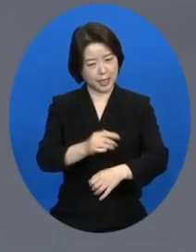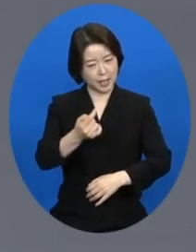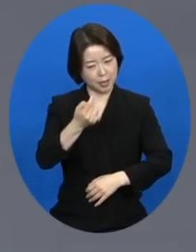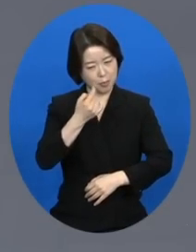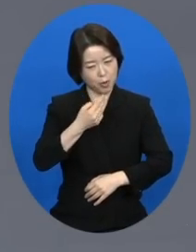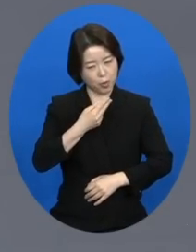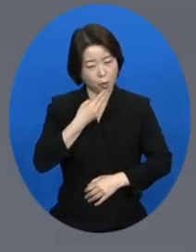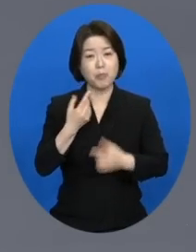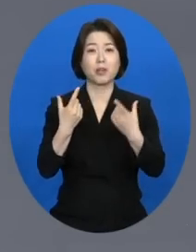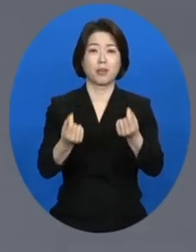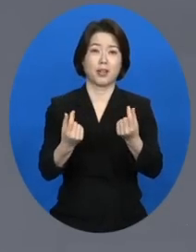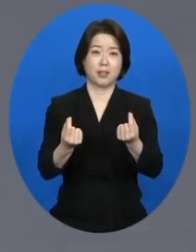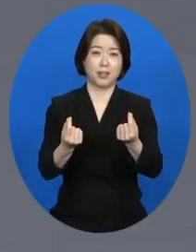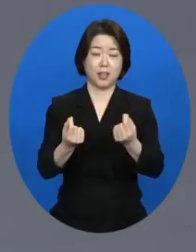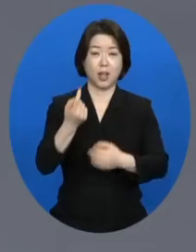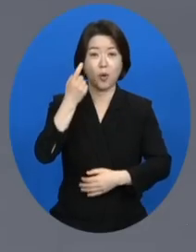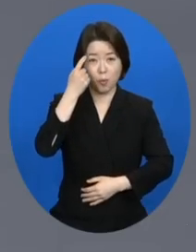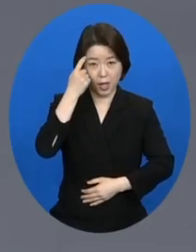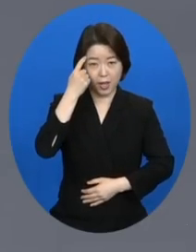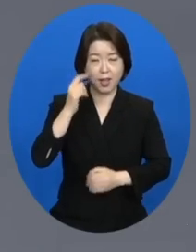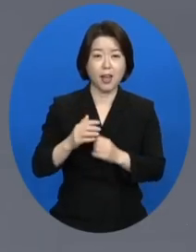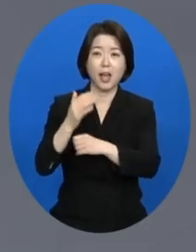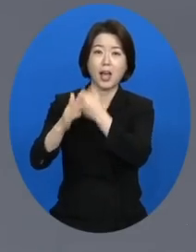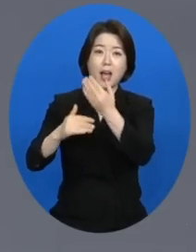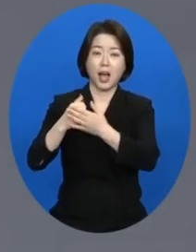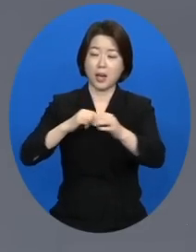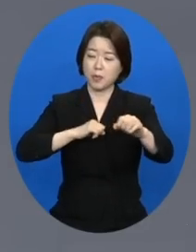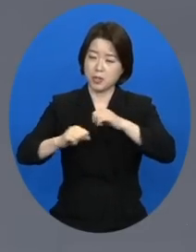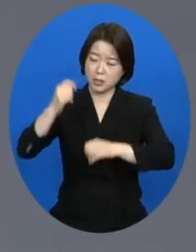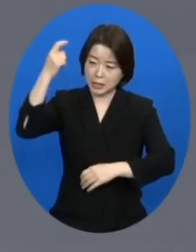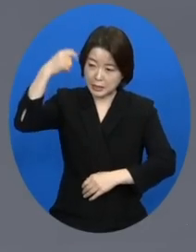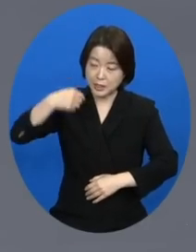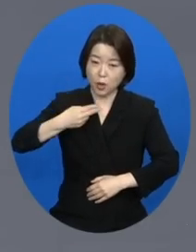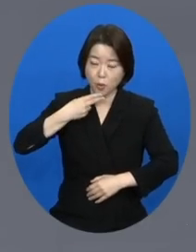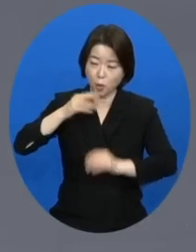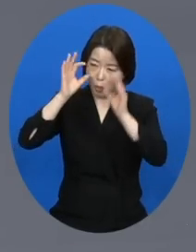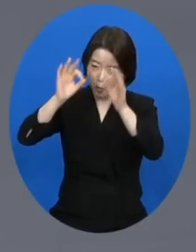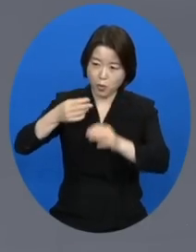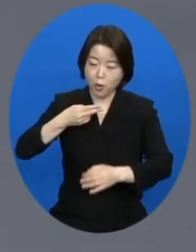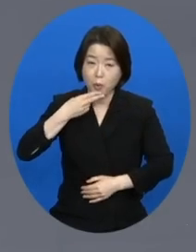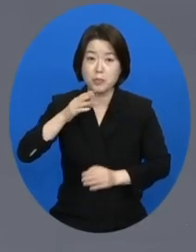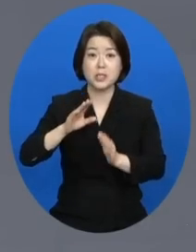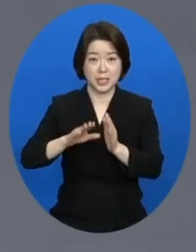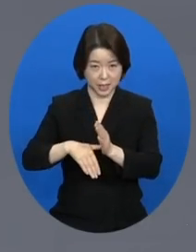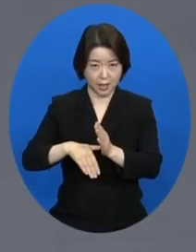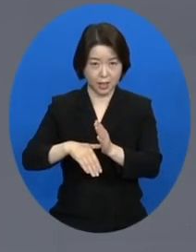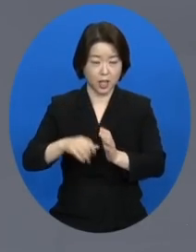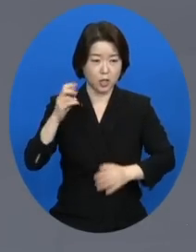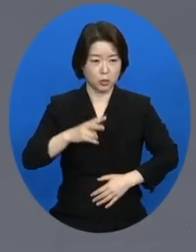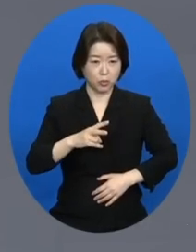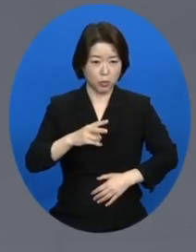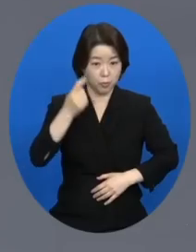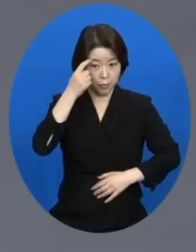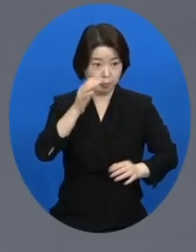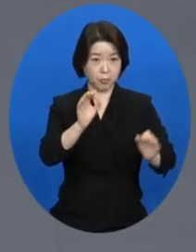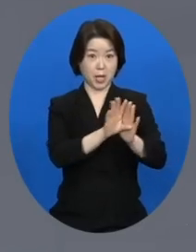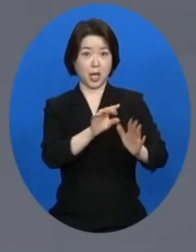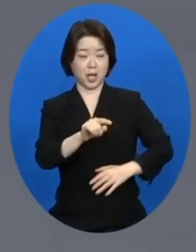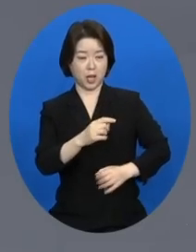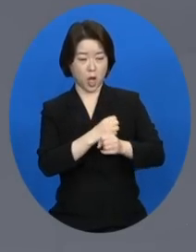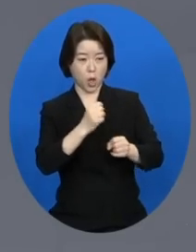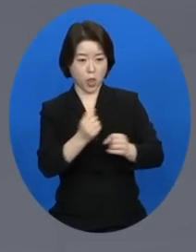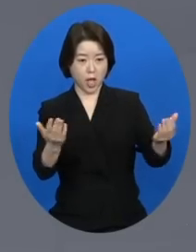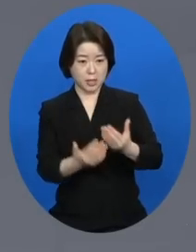것 같습니다. 왜냐하면 하나님의 역사가 느껴지지 않을 때, 보이지 않을 때에, 또한 예상치 못한